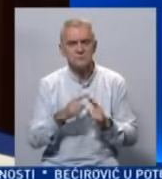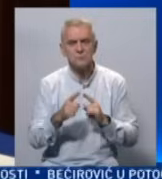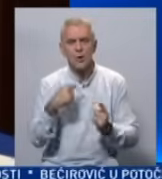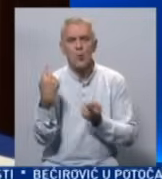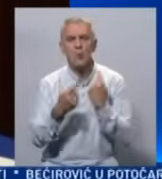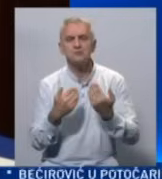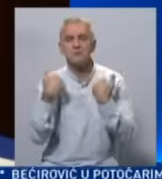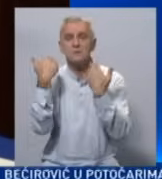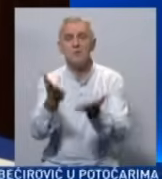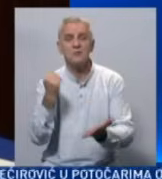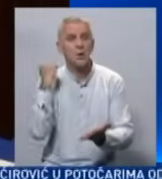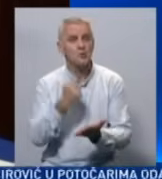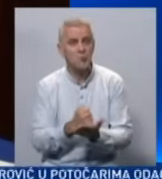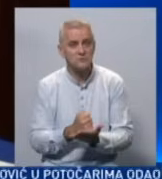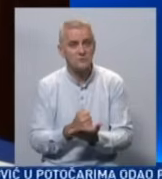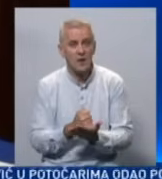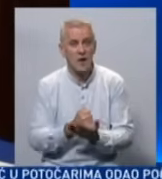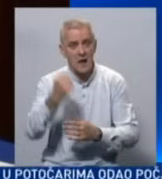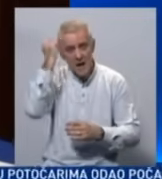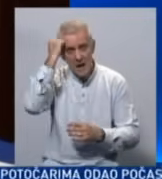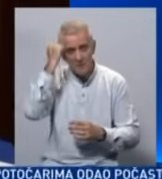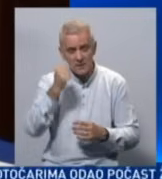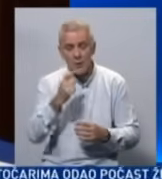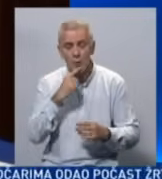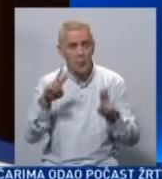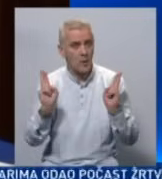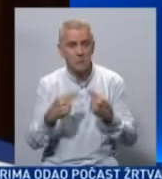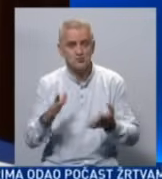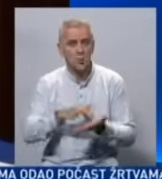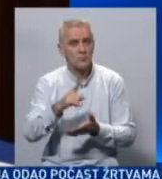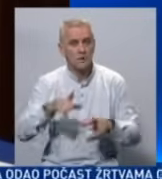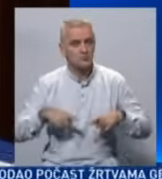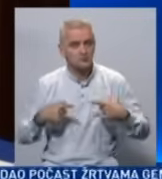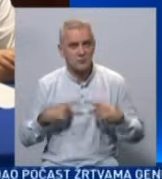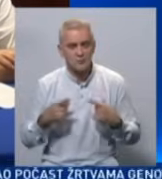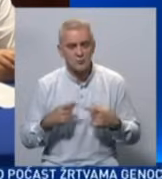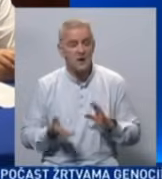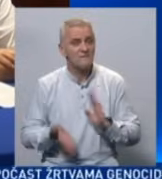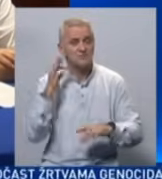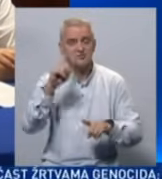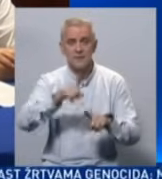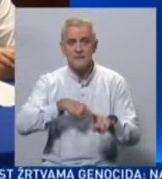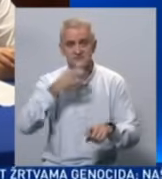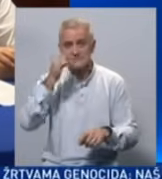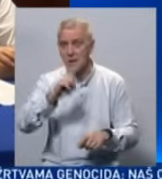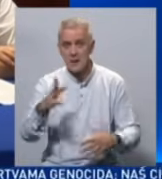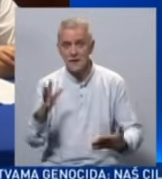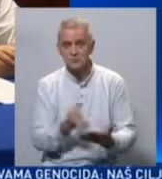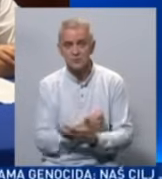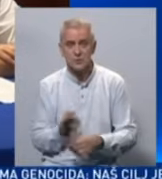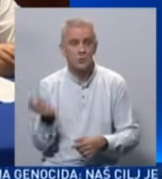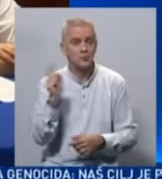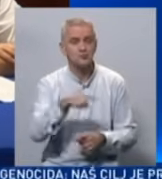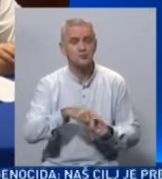za izdavanje okolinske dozvole za kamenolom koji im onemogućava normalan život. Više od mjesec dana oni nisu uspjeli doći do